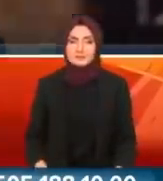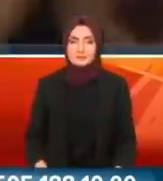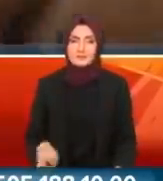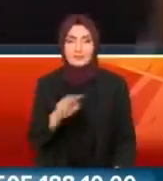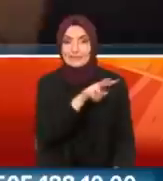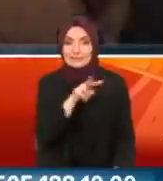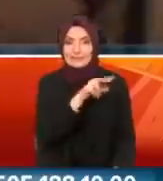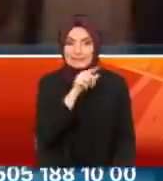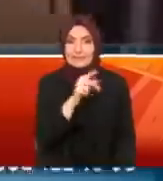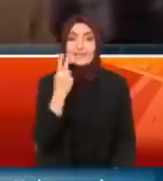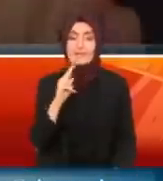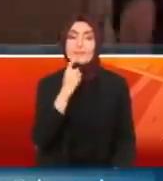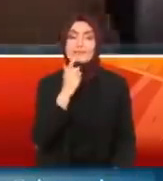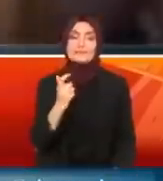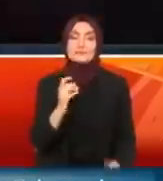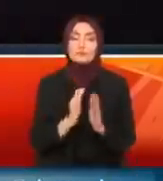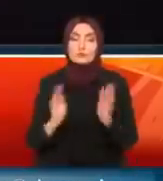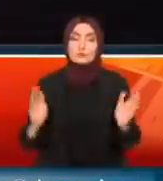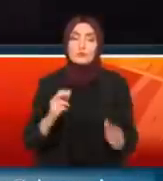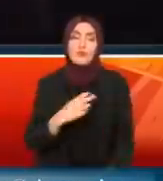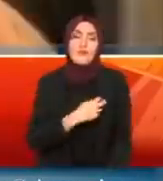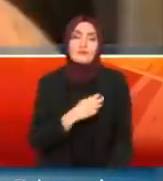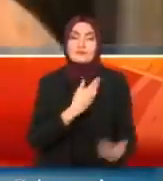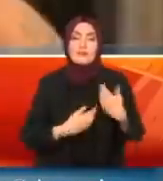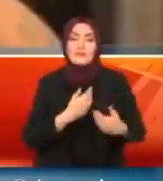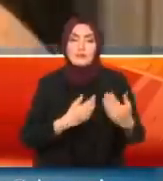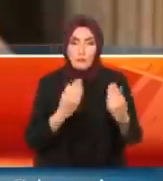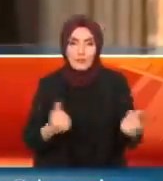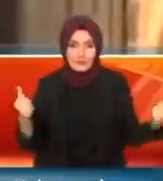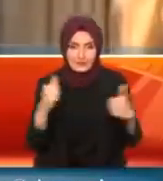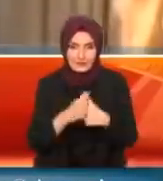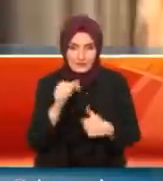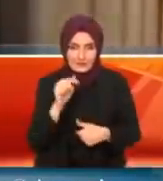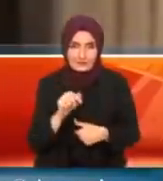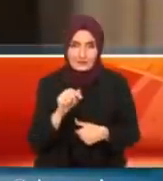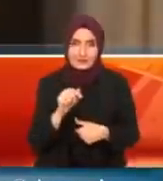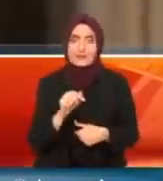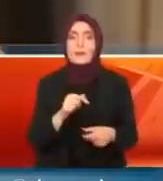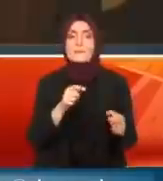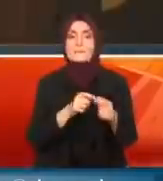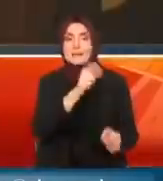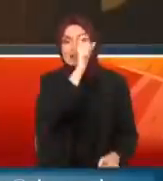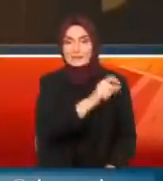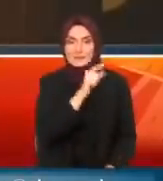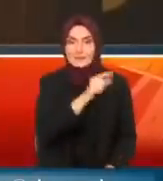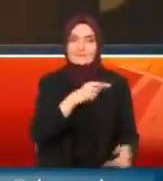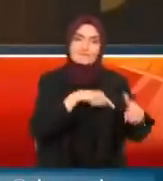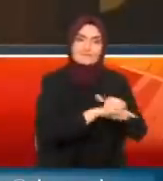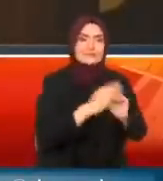İkili 2000 yılında büyük aşk yaşayarak evlenmiş, Pitt Aniston'ı Angelina Jolie ile aldatınca